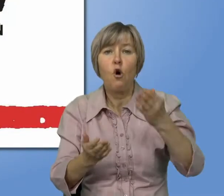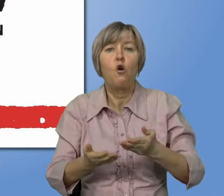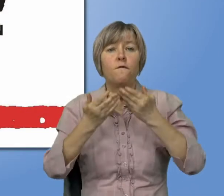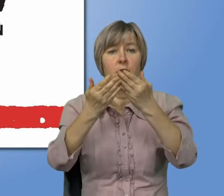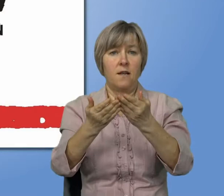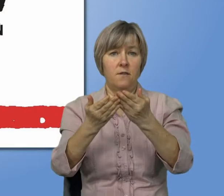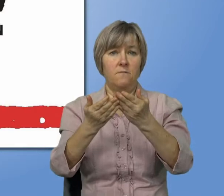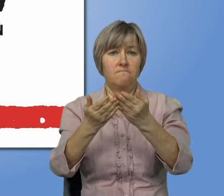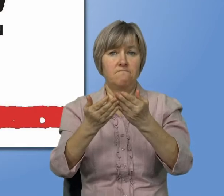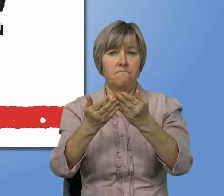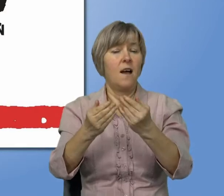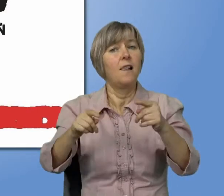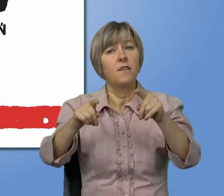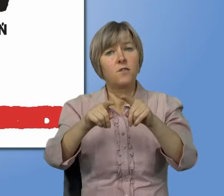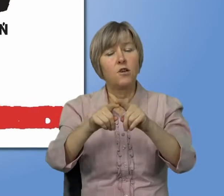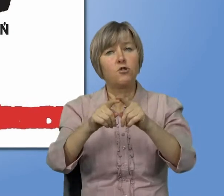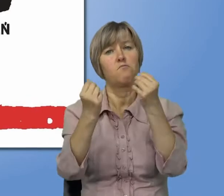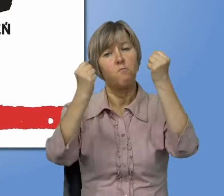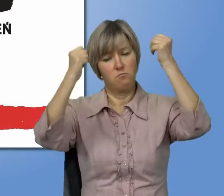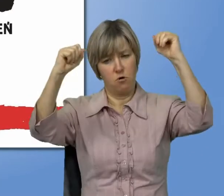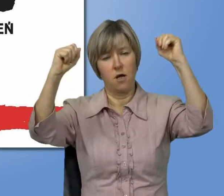ale wspominający też bohaterów, którzy w